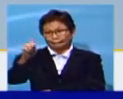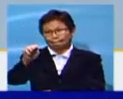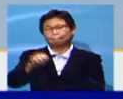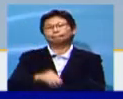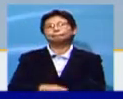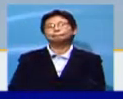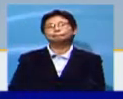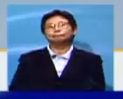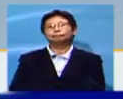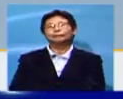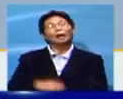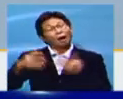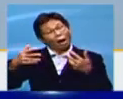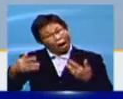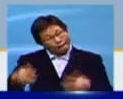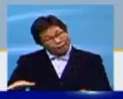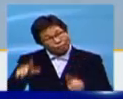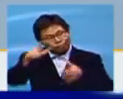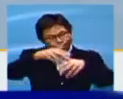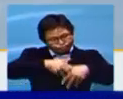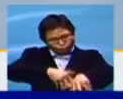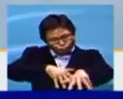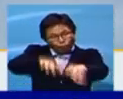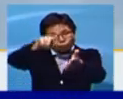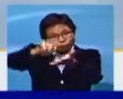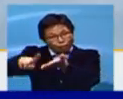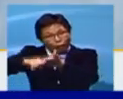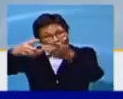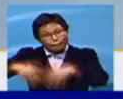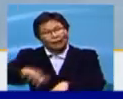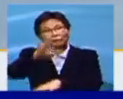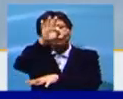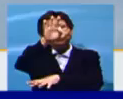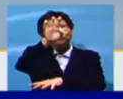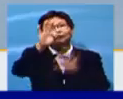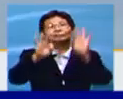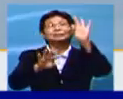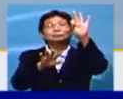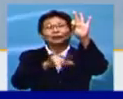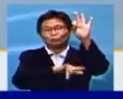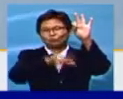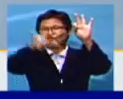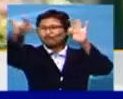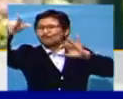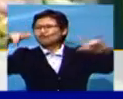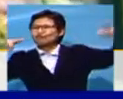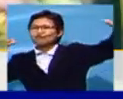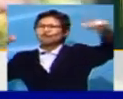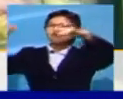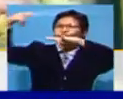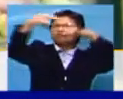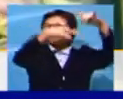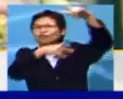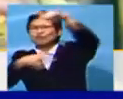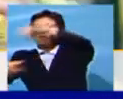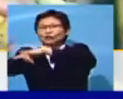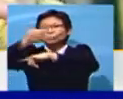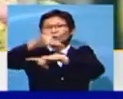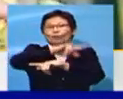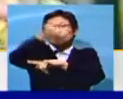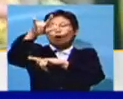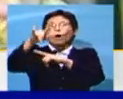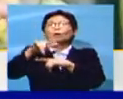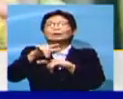Malaysia sebaik selesai pemeriksaan barisan sembilan pesawat terdiri daripada tiga pesawat agugusta sebuah pesawat